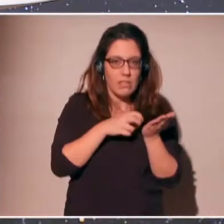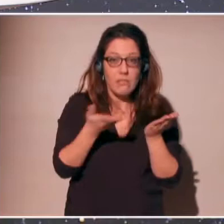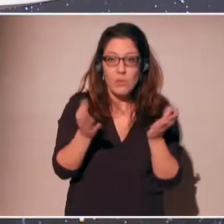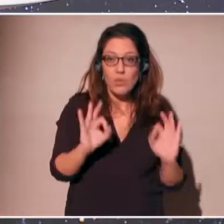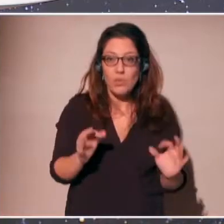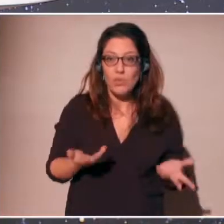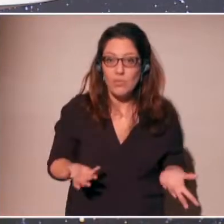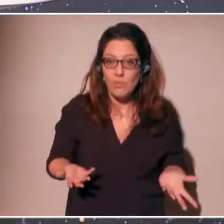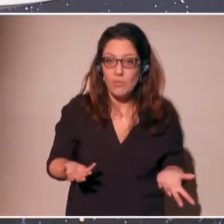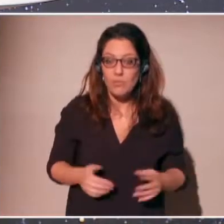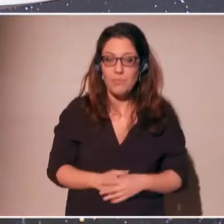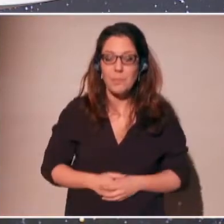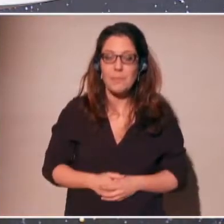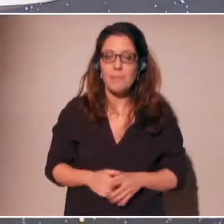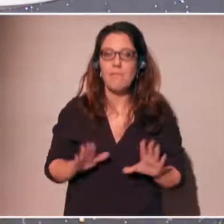Bon.